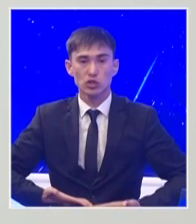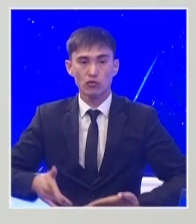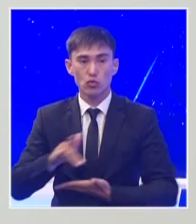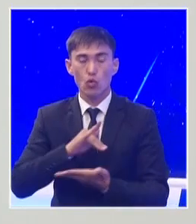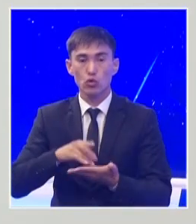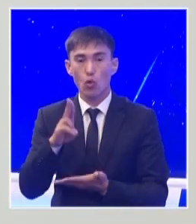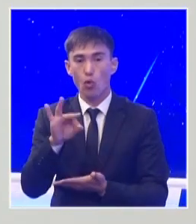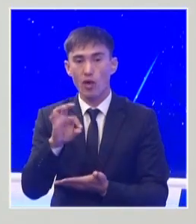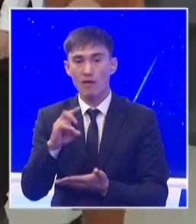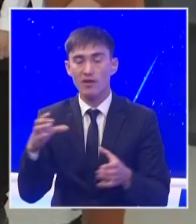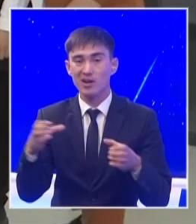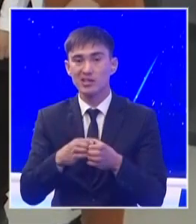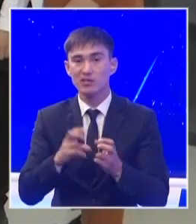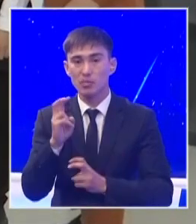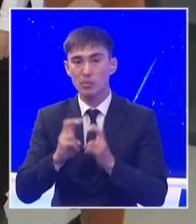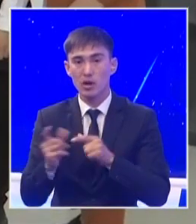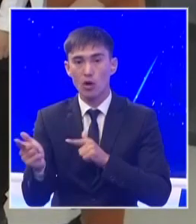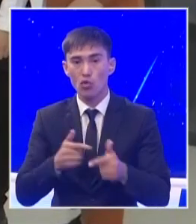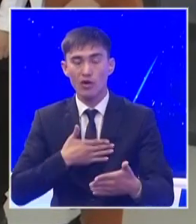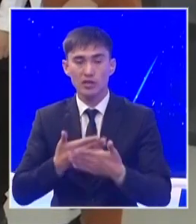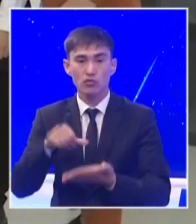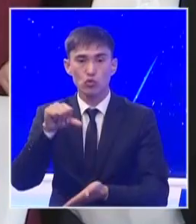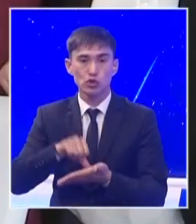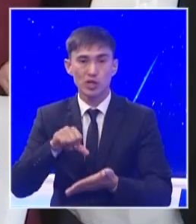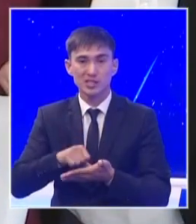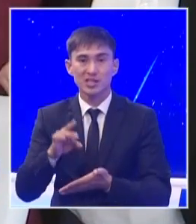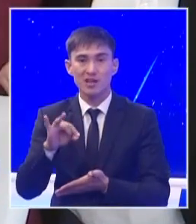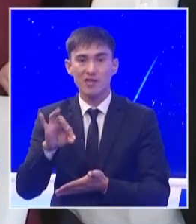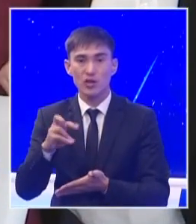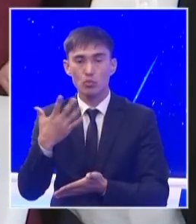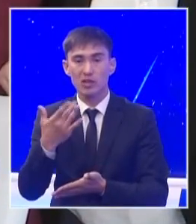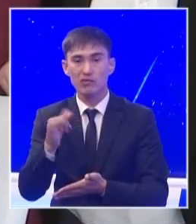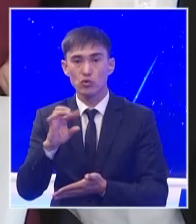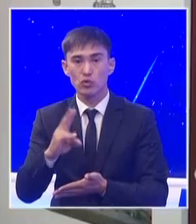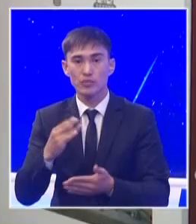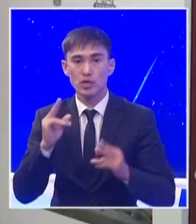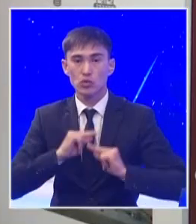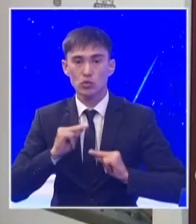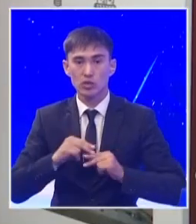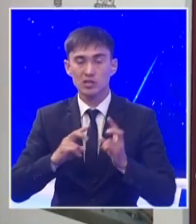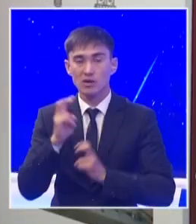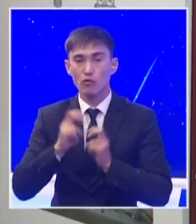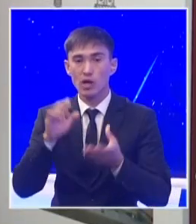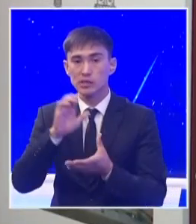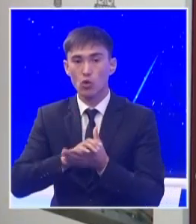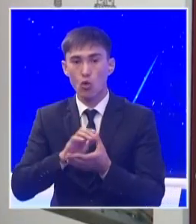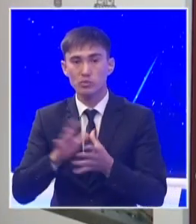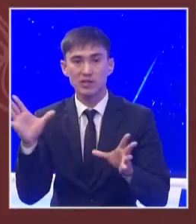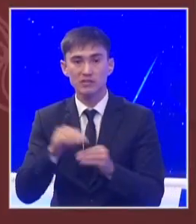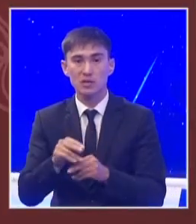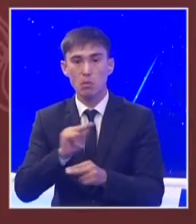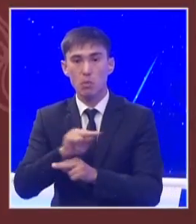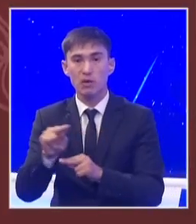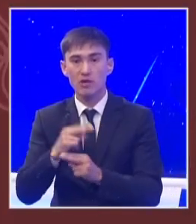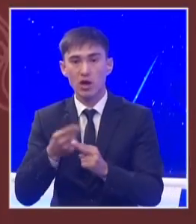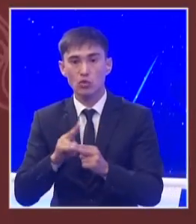Кунаев. Коллектив предприятия готов принять активное участие в референдуме 5 июня. Сотрудники завода ознакомились со всеми